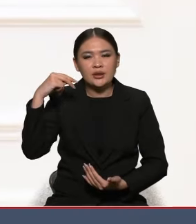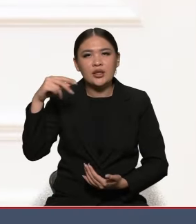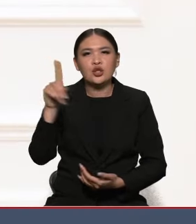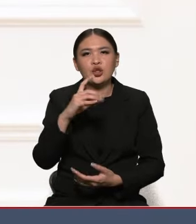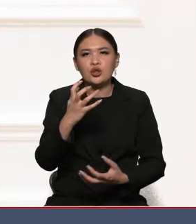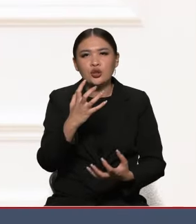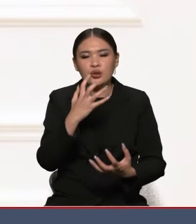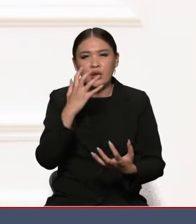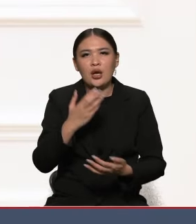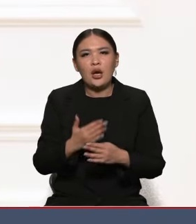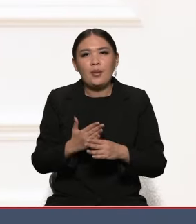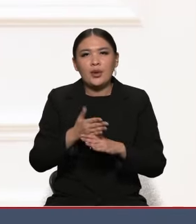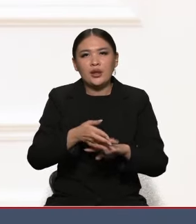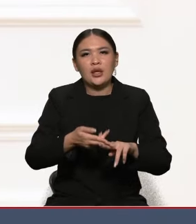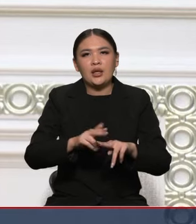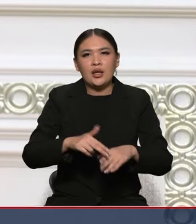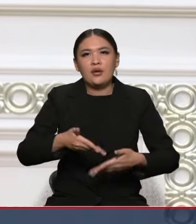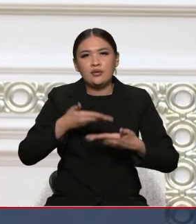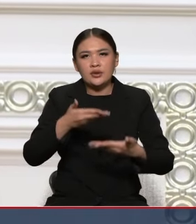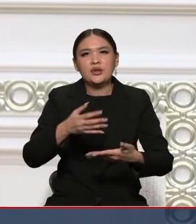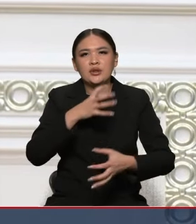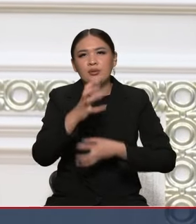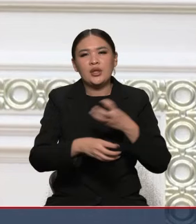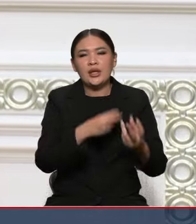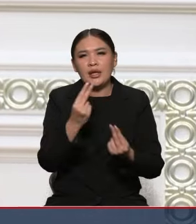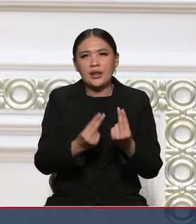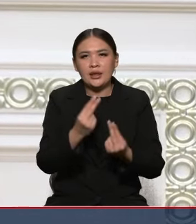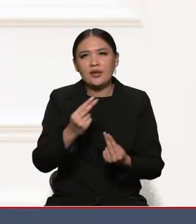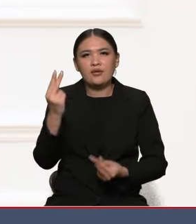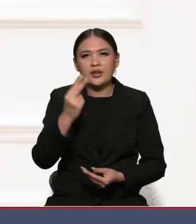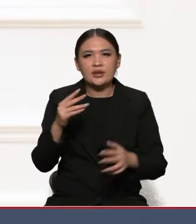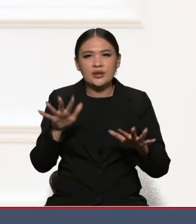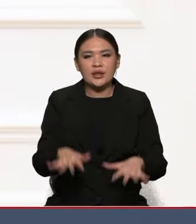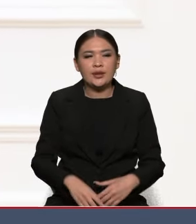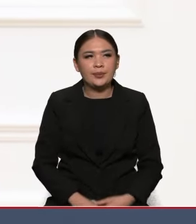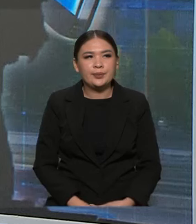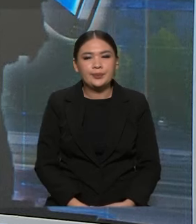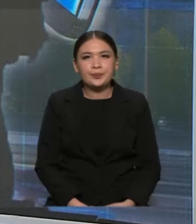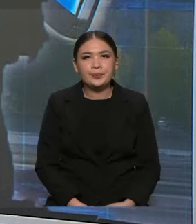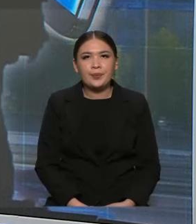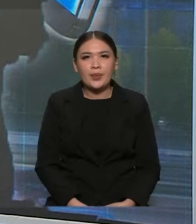и высоко оценил уровень организации Всемирных игр кочевников в Астане.